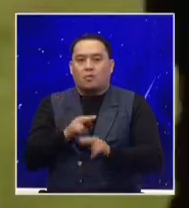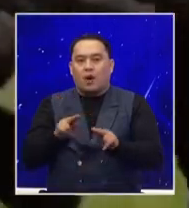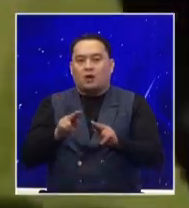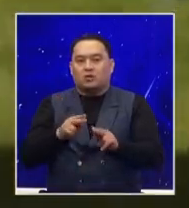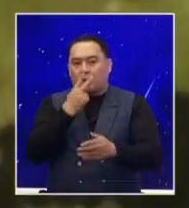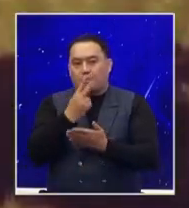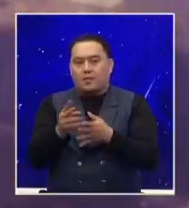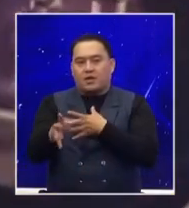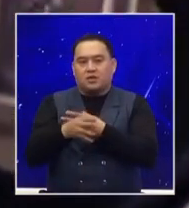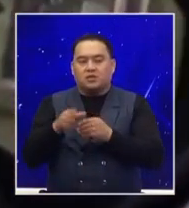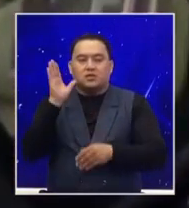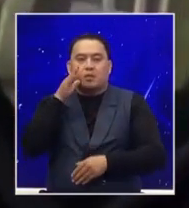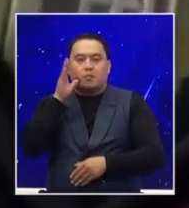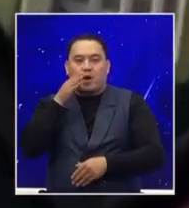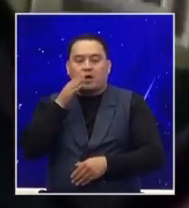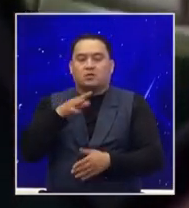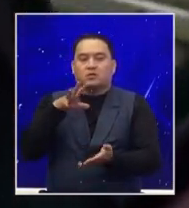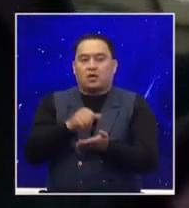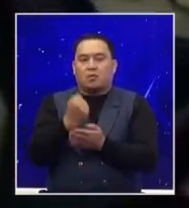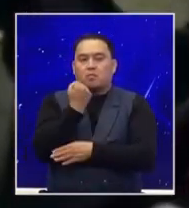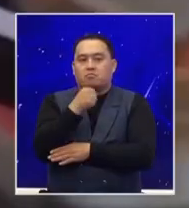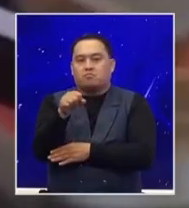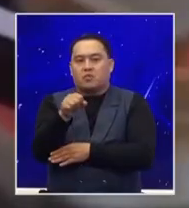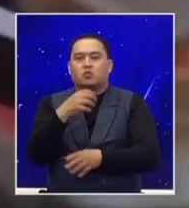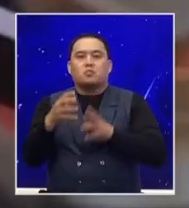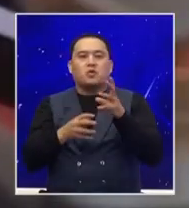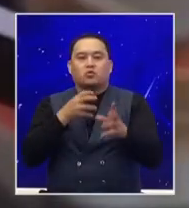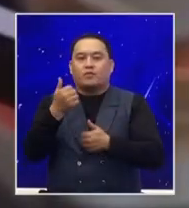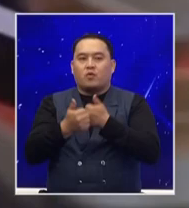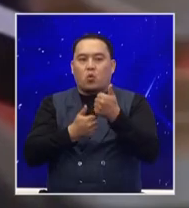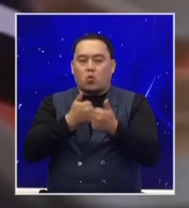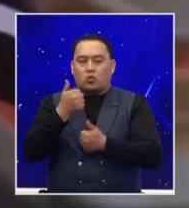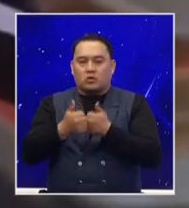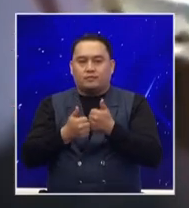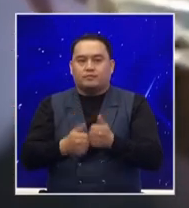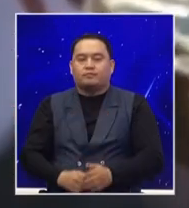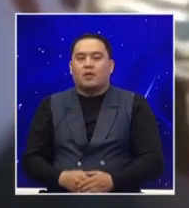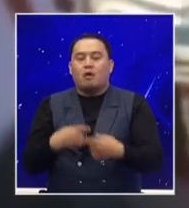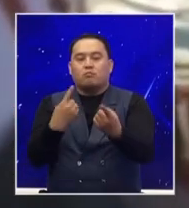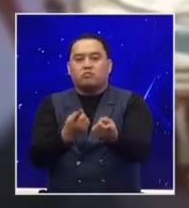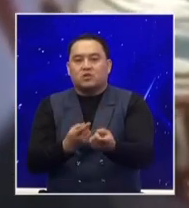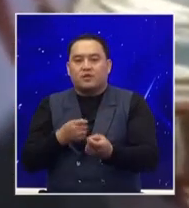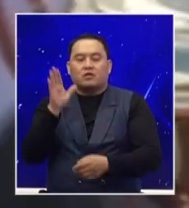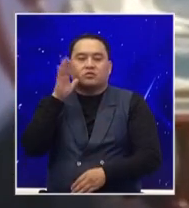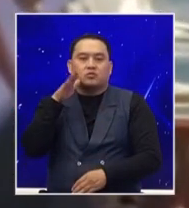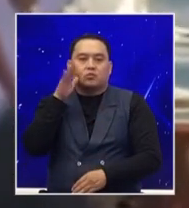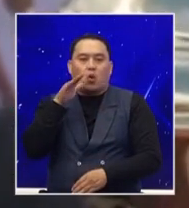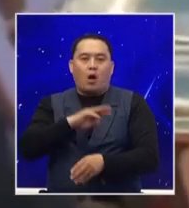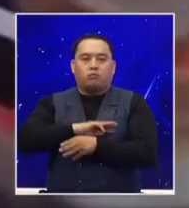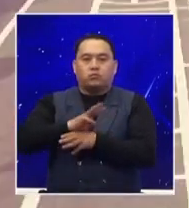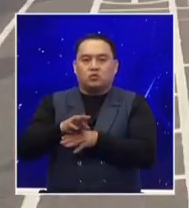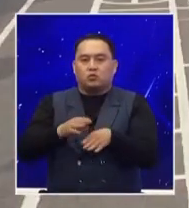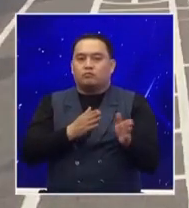дрессировщики вместе со своими четвероногими занимали призовые места в международном конкурсе «Верный друг». Привлекали служебные собаки к